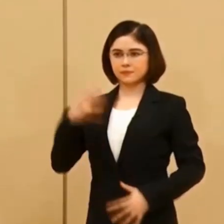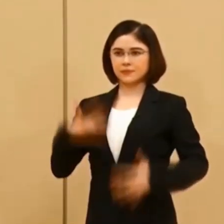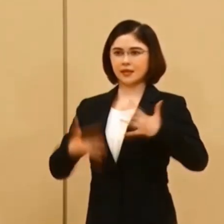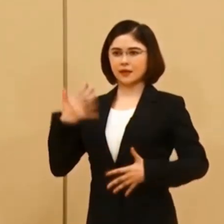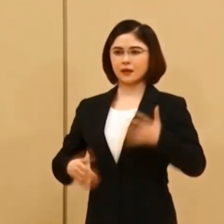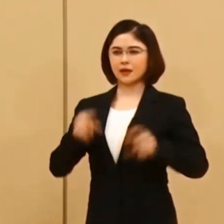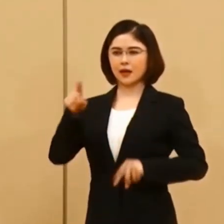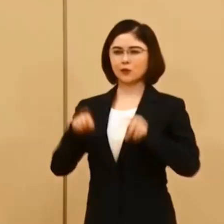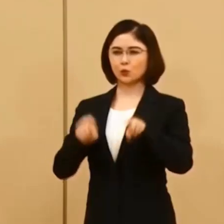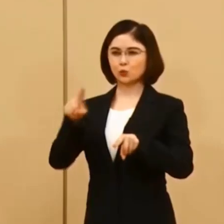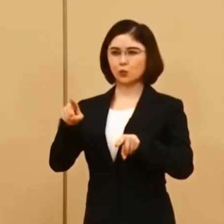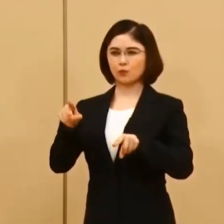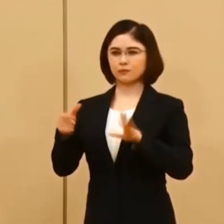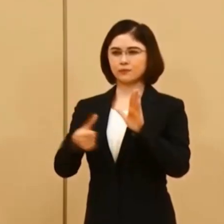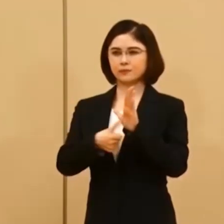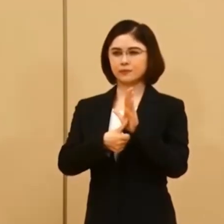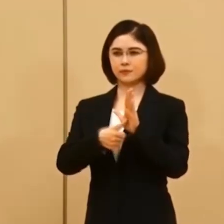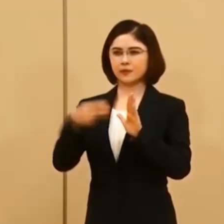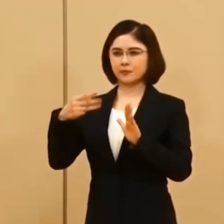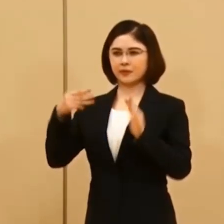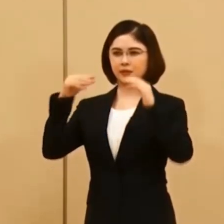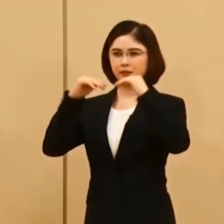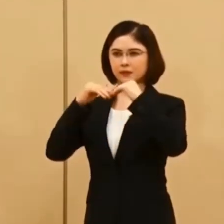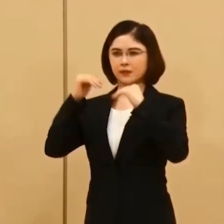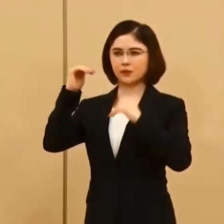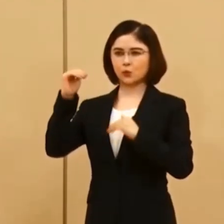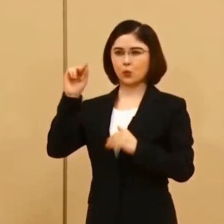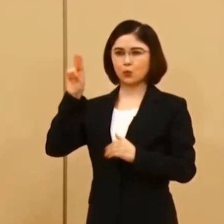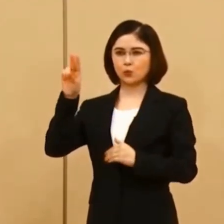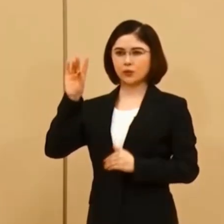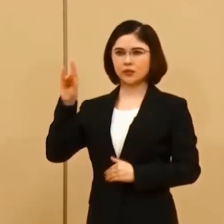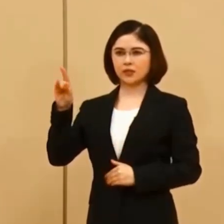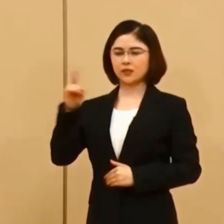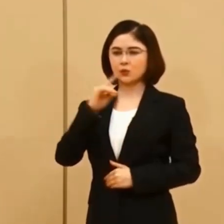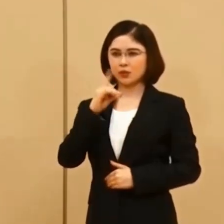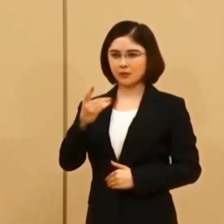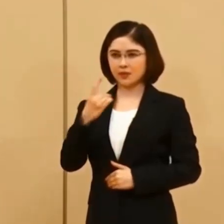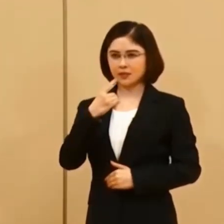映画監督の三谷幸喜です